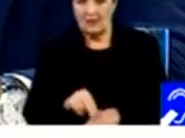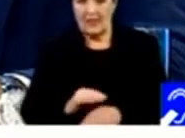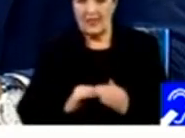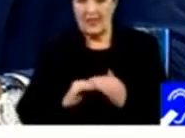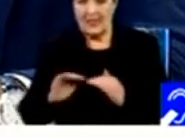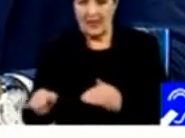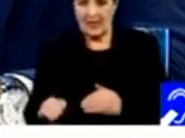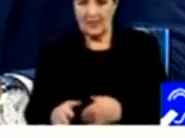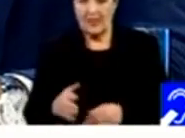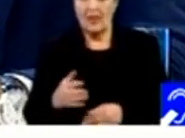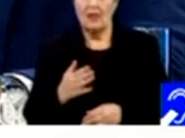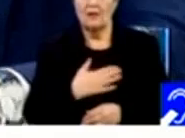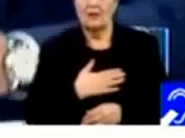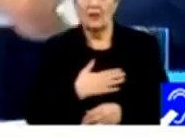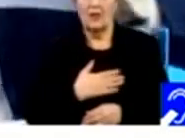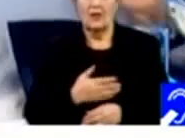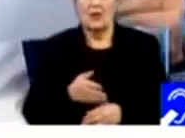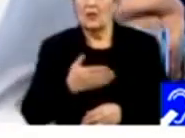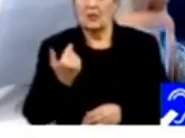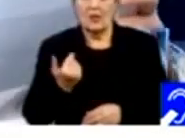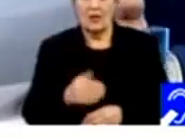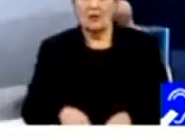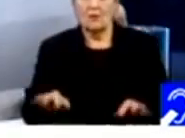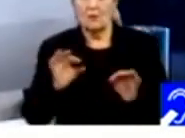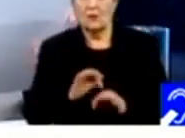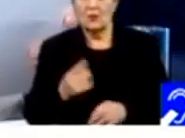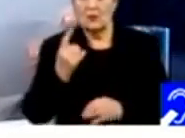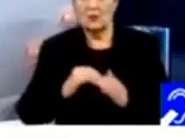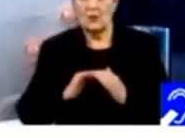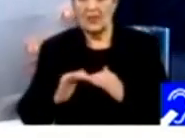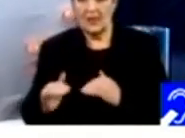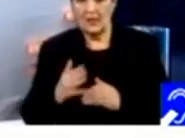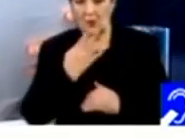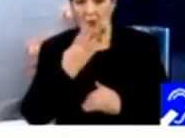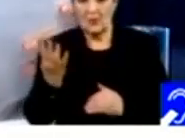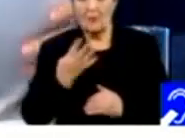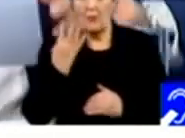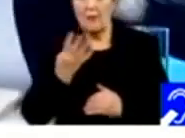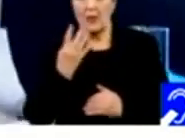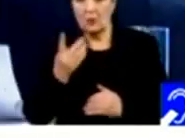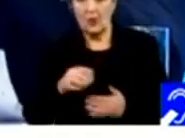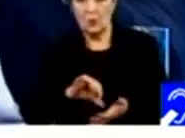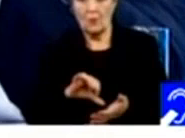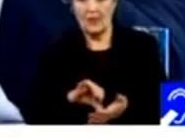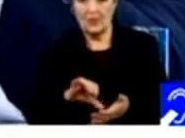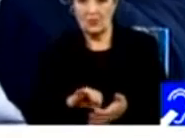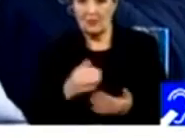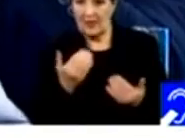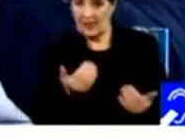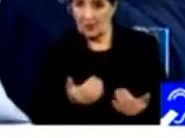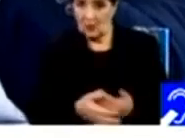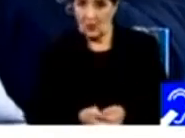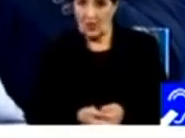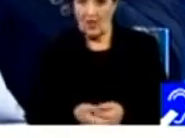terenurilor. Pun mâna la inimă și repet, niciun teren n-a fost înstrăinat în Chișinău ultimii 4 ani de zile cu participarea mea sau a fracțiunii mele.